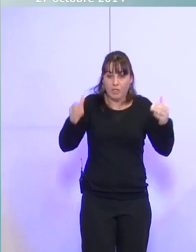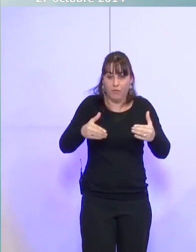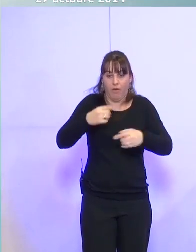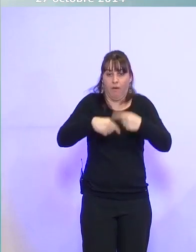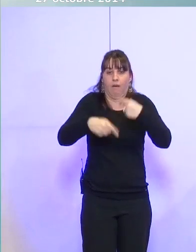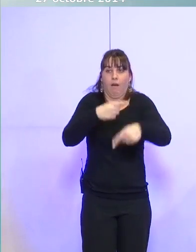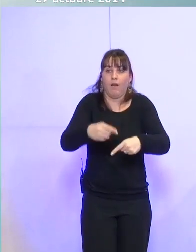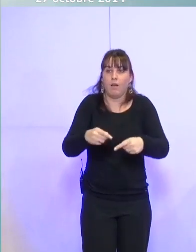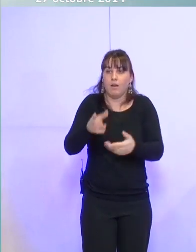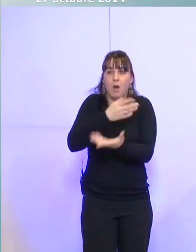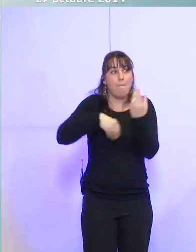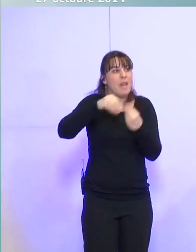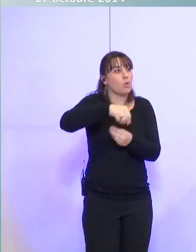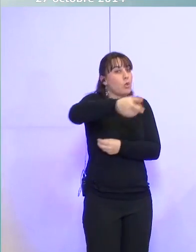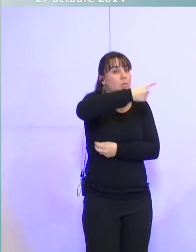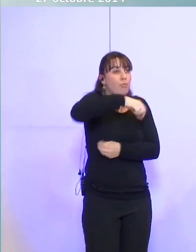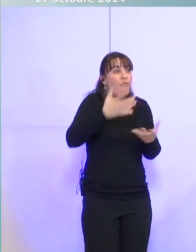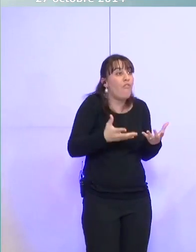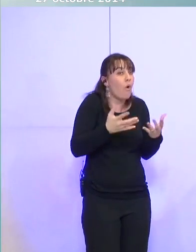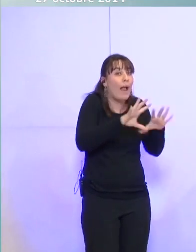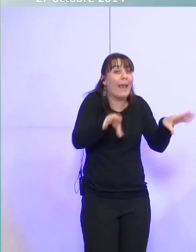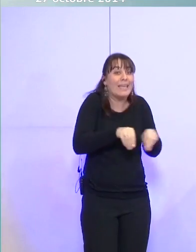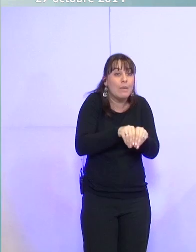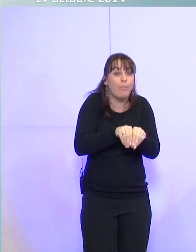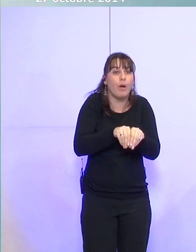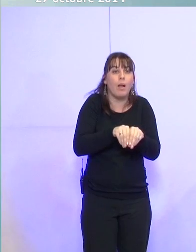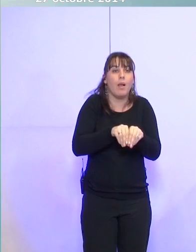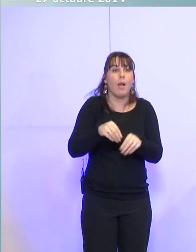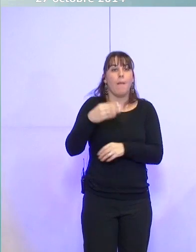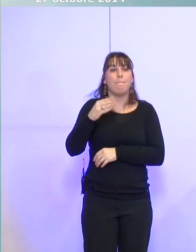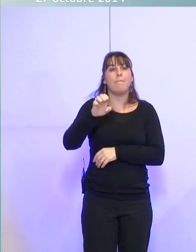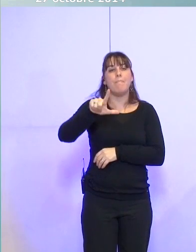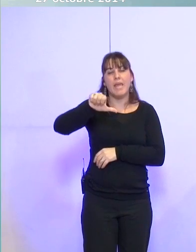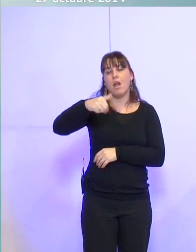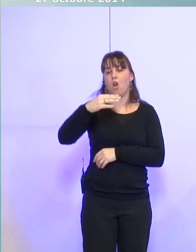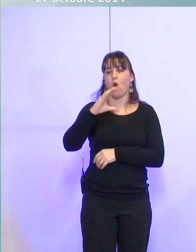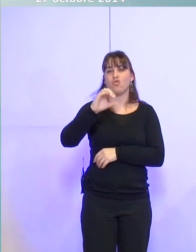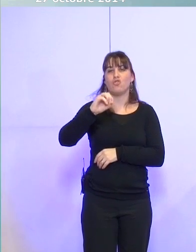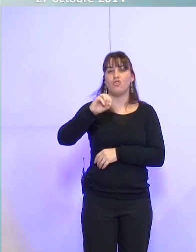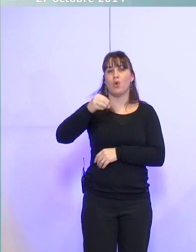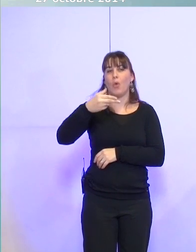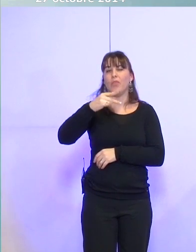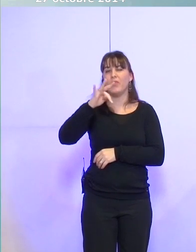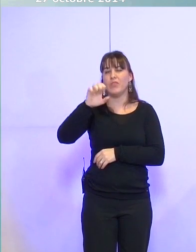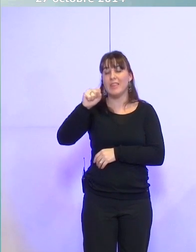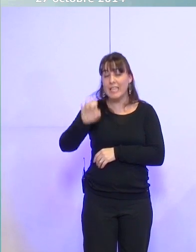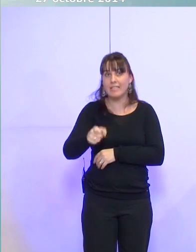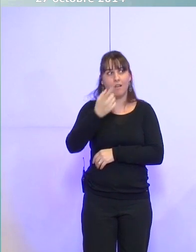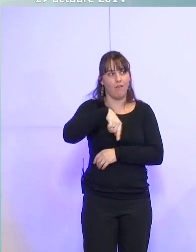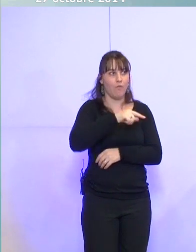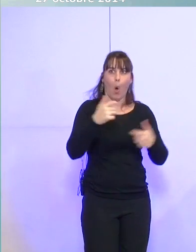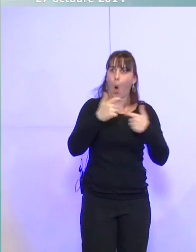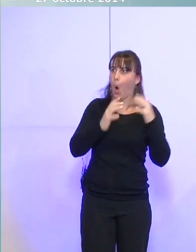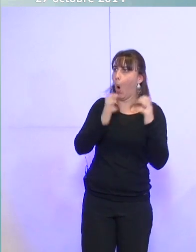des mélanchonistes qui vous entourent ? Voilà, tout est dit. Déjà, pour mettre en place vos expériences,